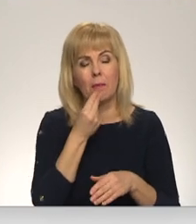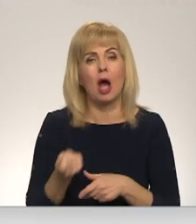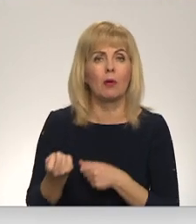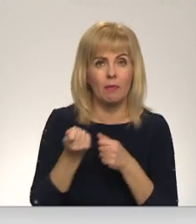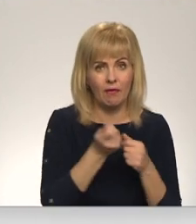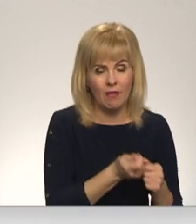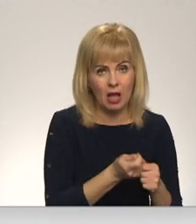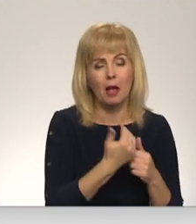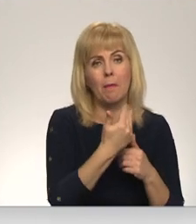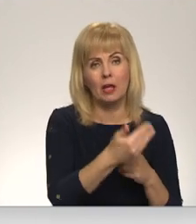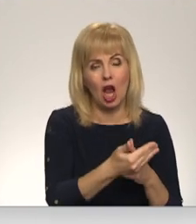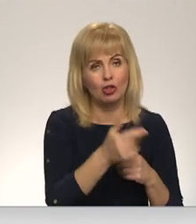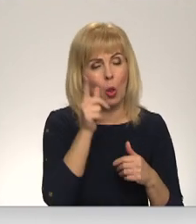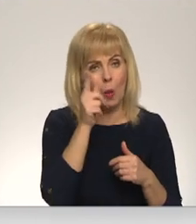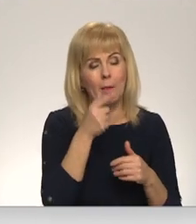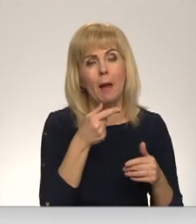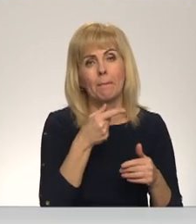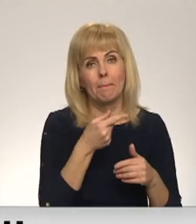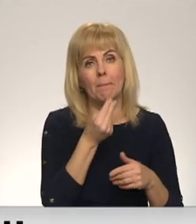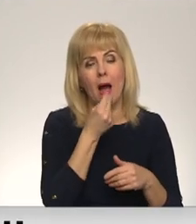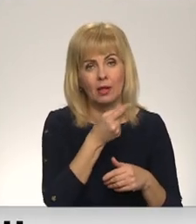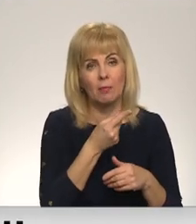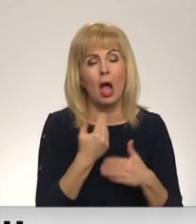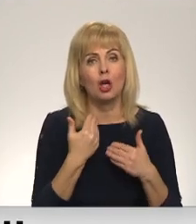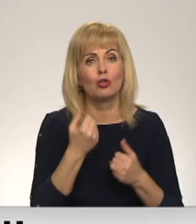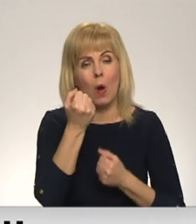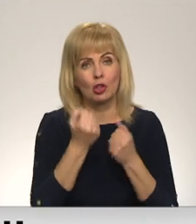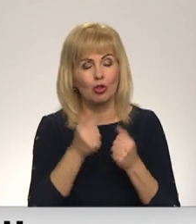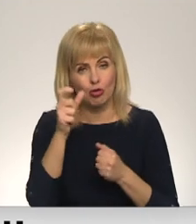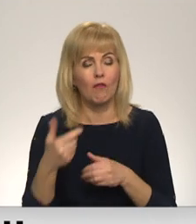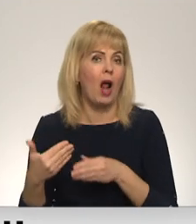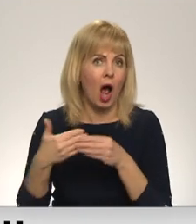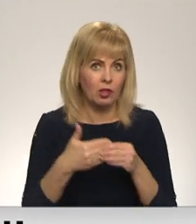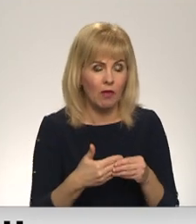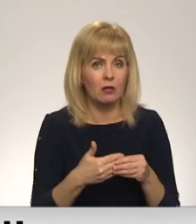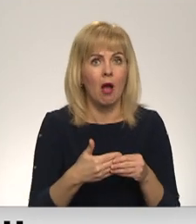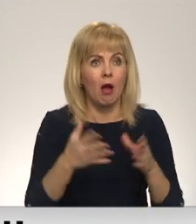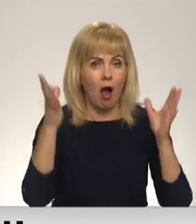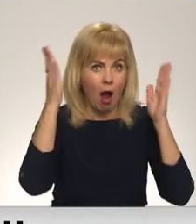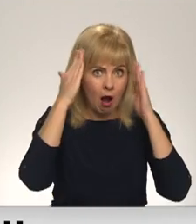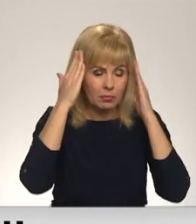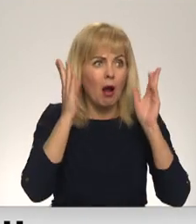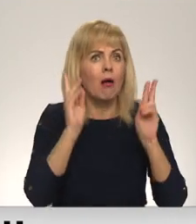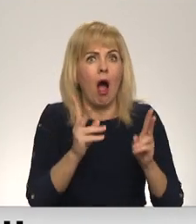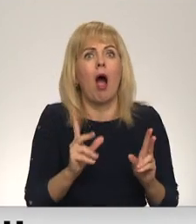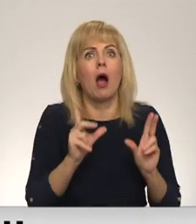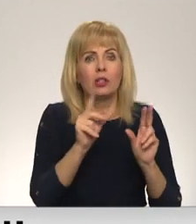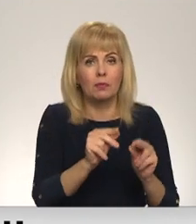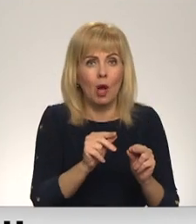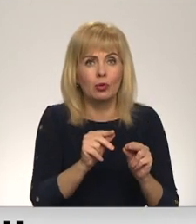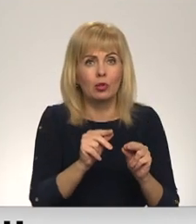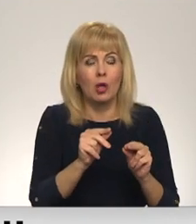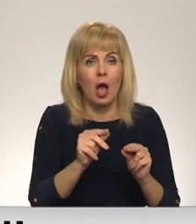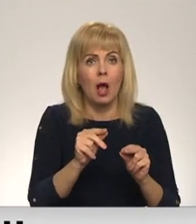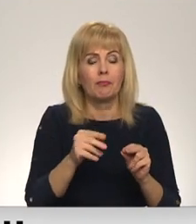kombinētā lobarība. Tieši šodien atbrauc šoferis, saķēris galvu, kā lai viņš saka atbrauc. Zīme arī zem zīmes, viņi